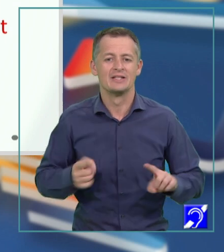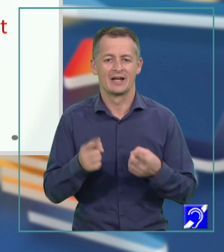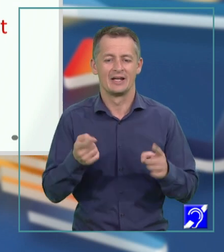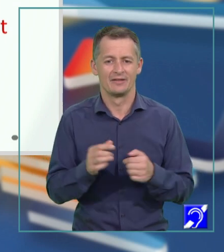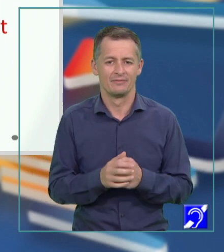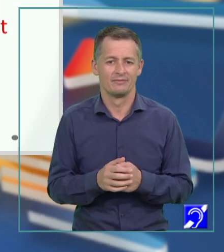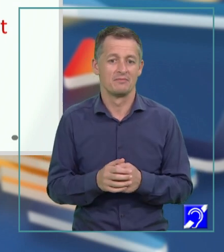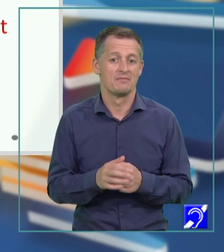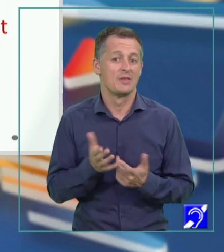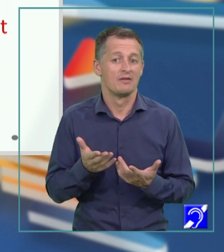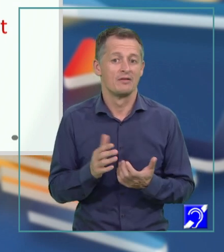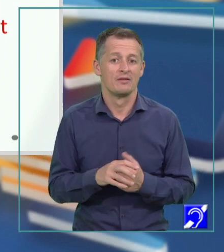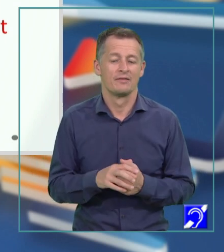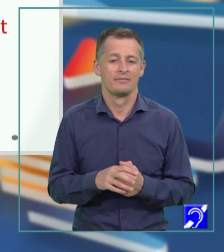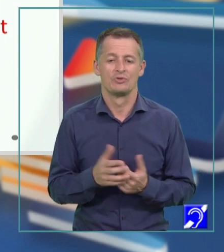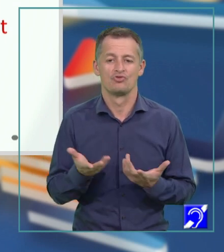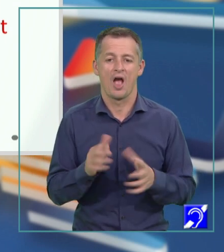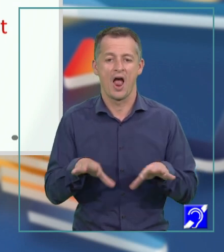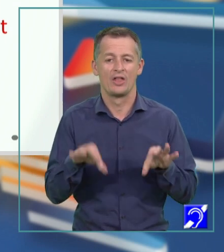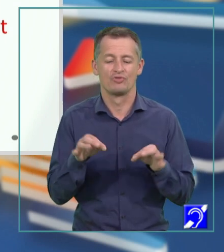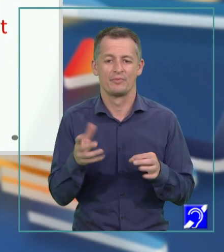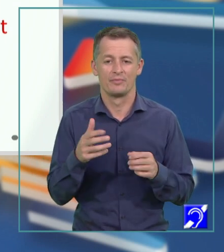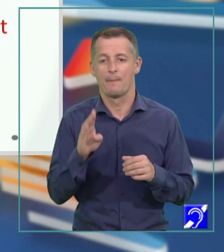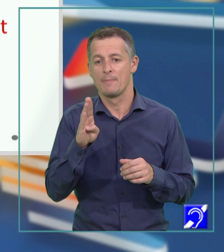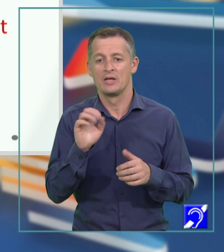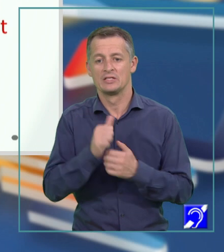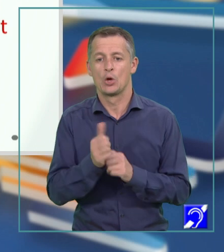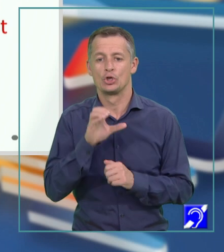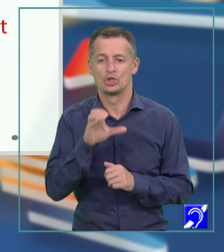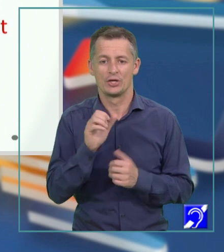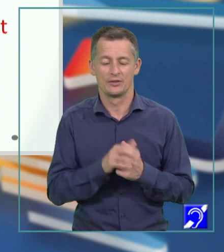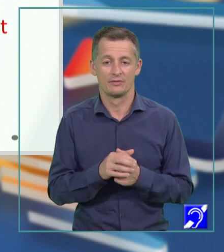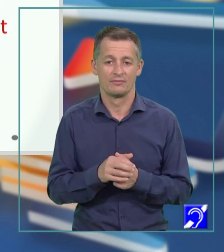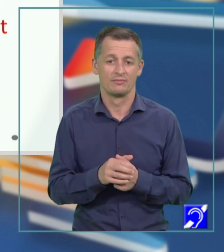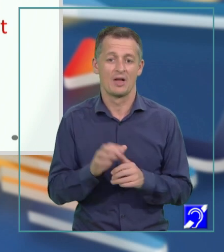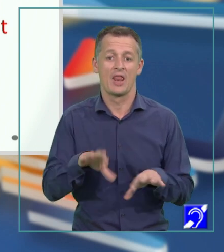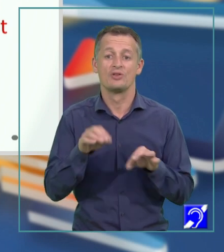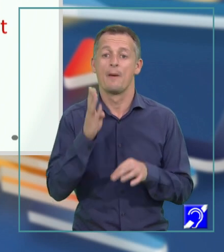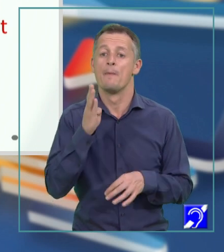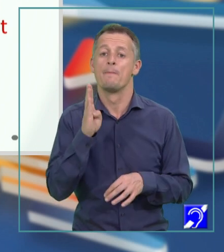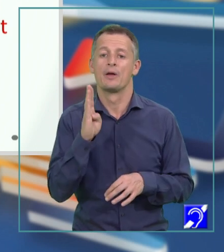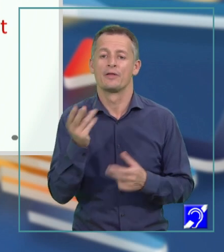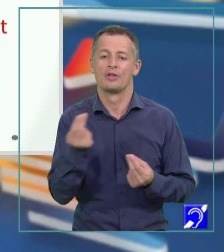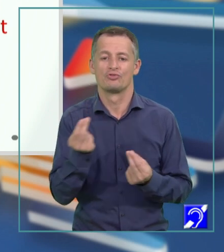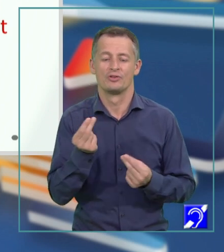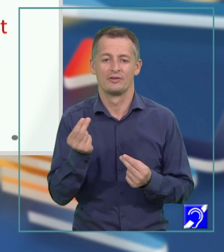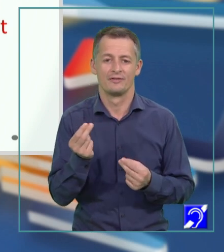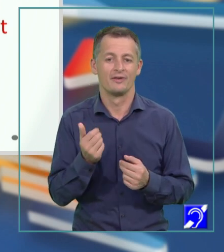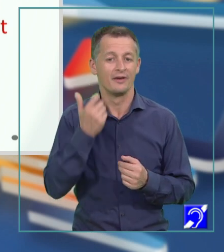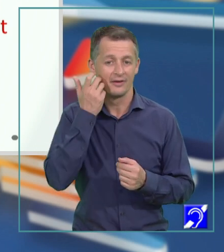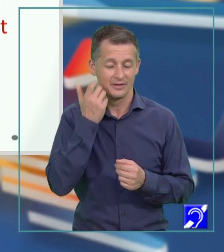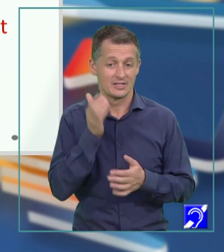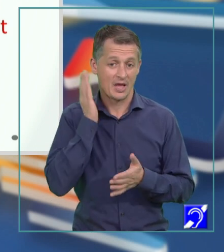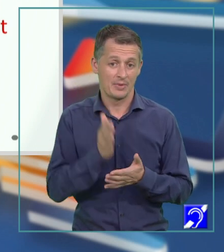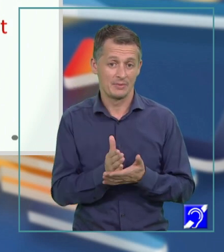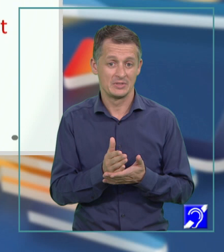a produs și produsese. Ce variantă alegem? B sau C? Ei bine, alegem B-ul. De ce? Pentru că atunci când